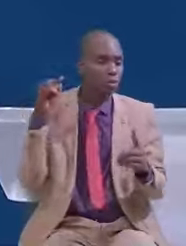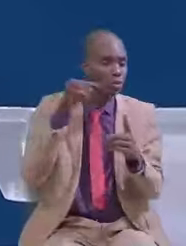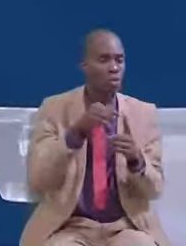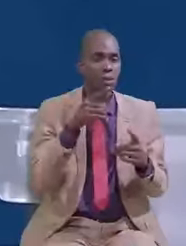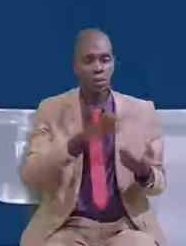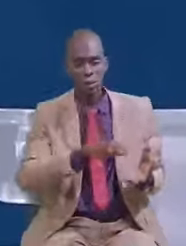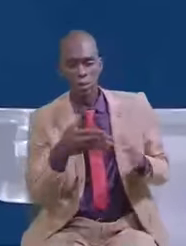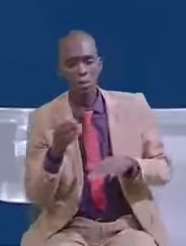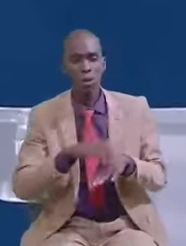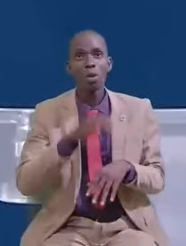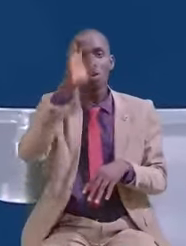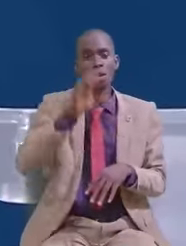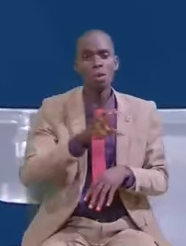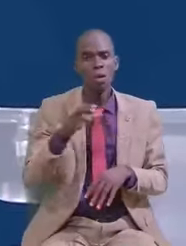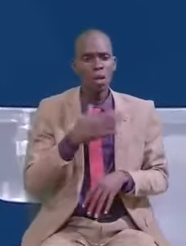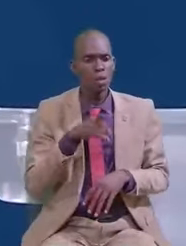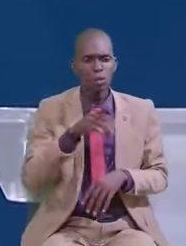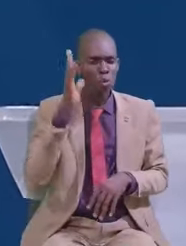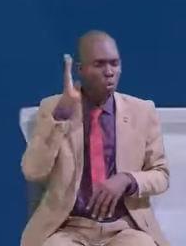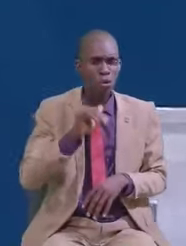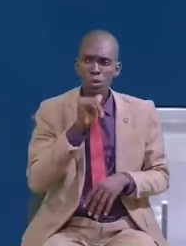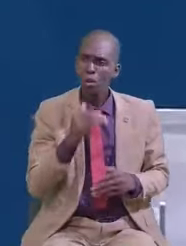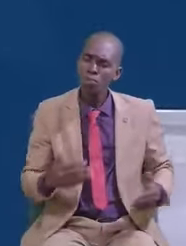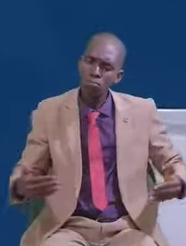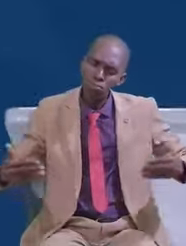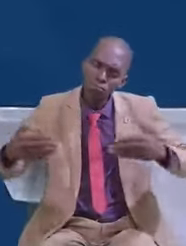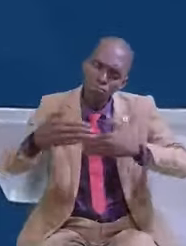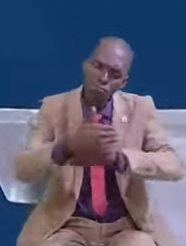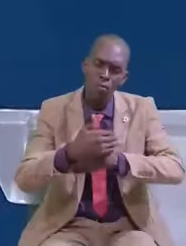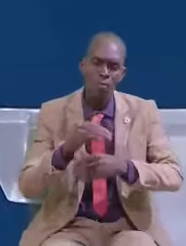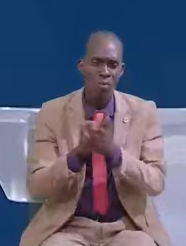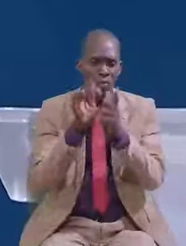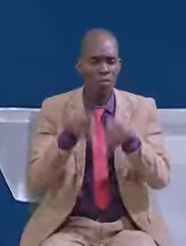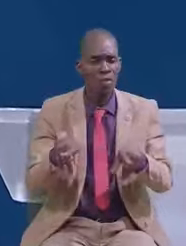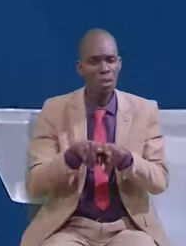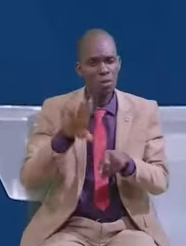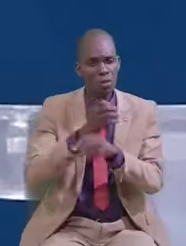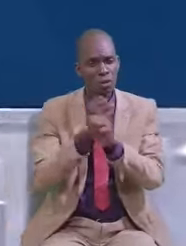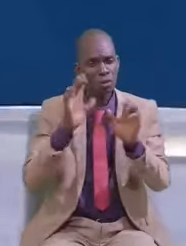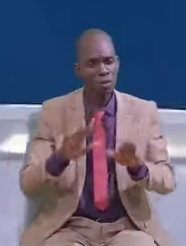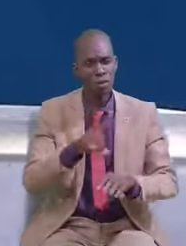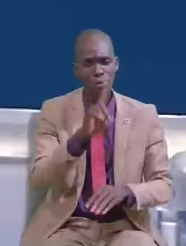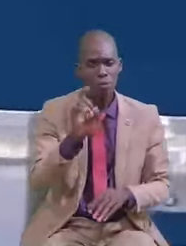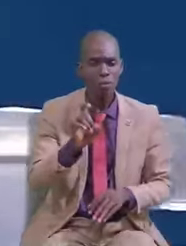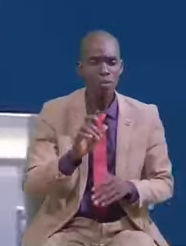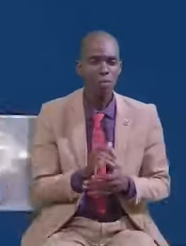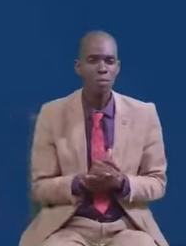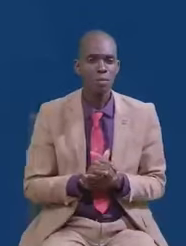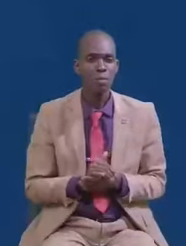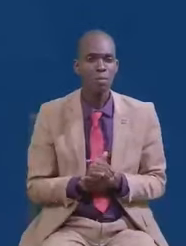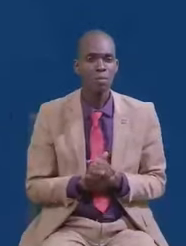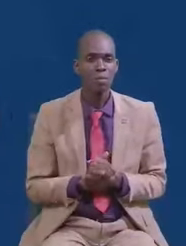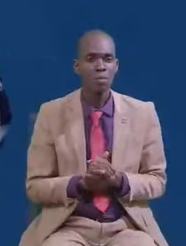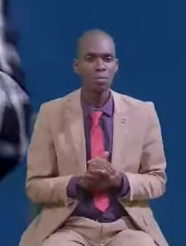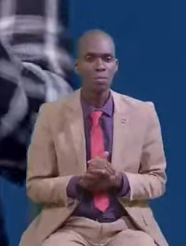Y a-t-il quelqu'un qui puisse souffrir du chagrin pour vous comme ça, jusqu'au point de mourir, et vous n'allez pas